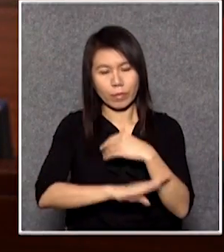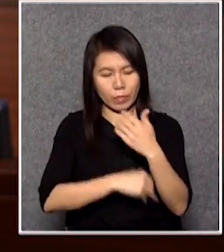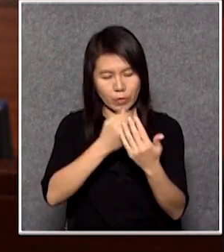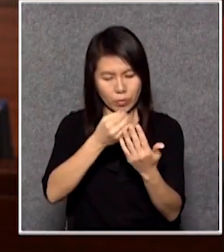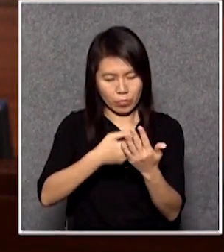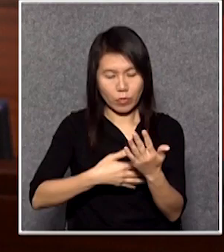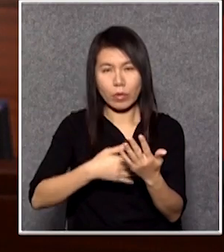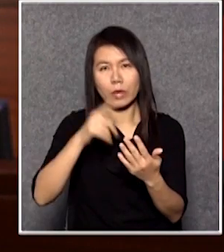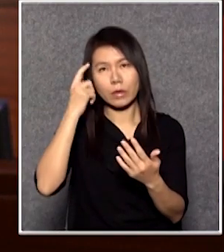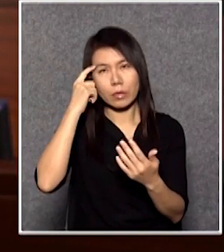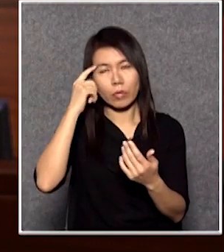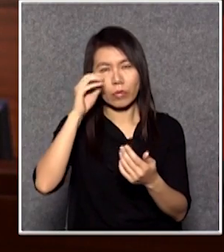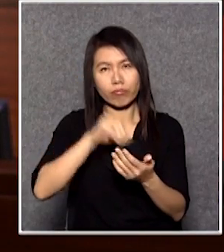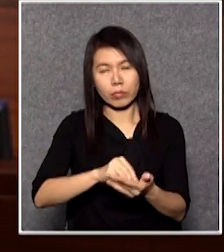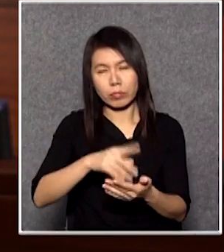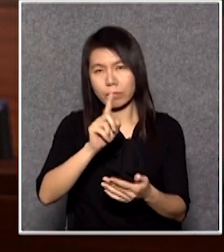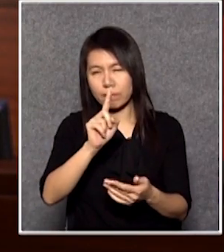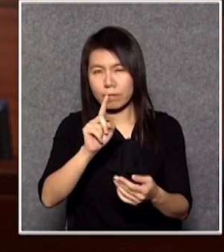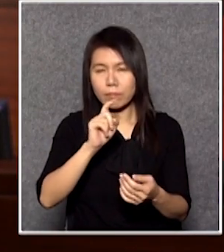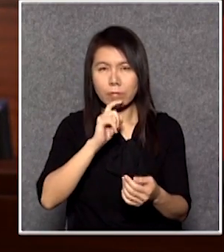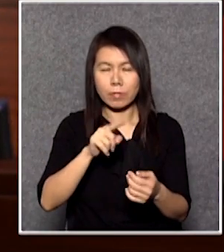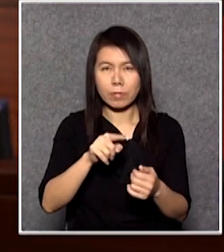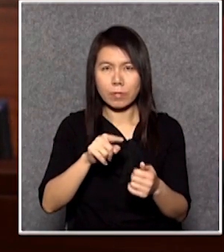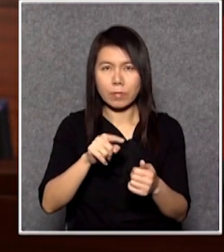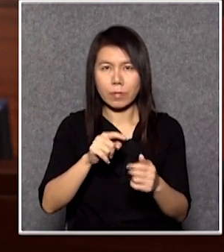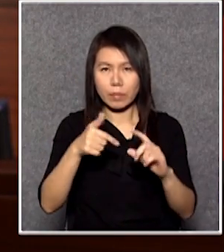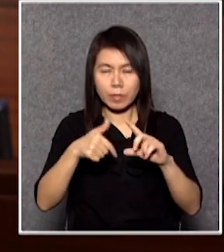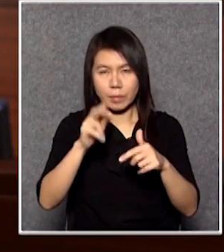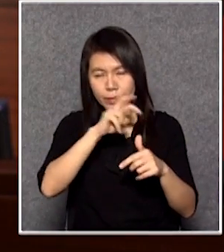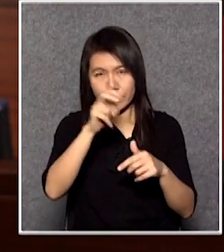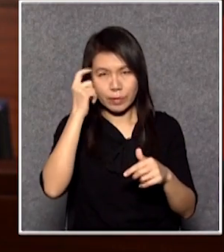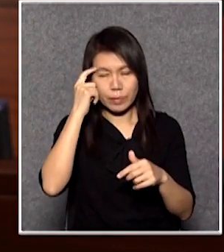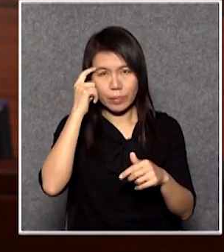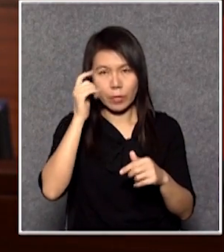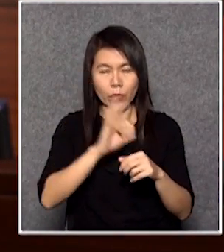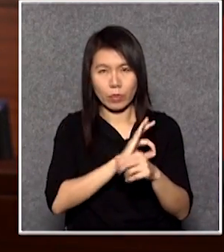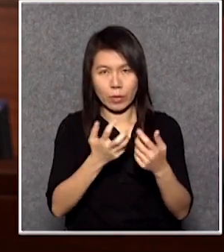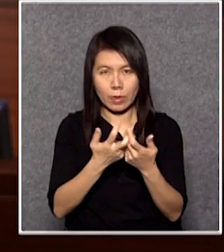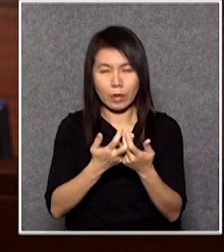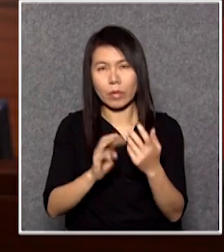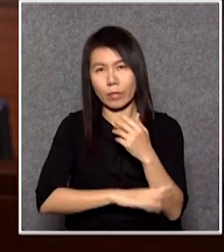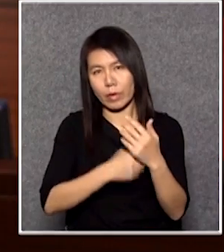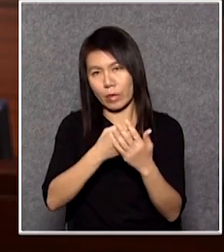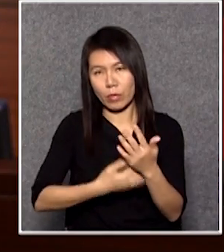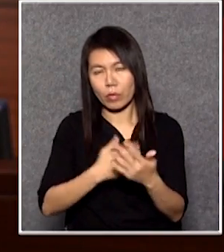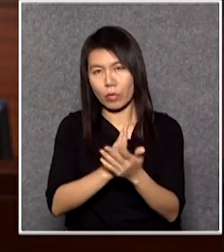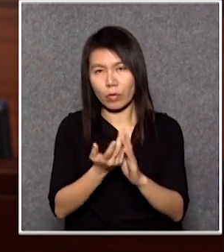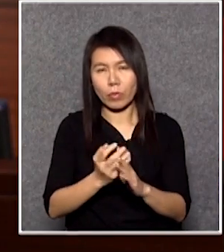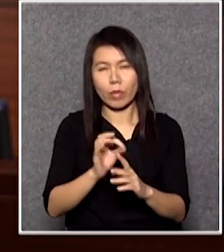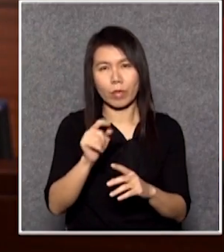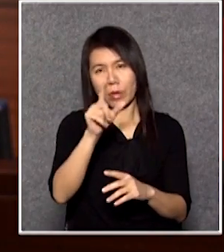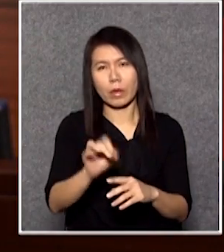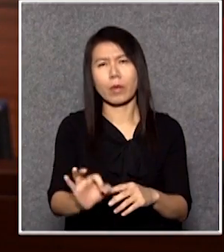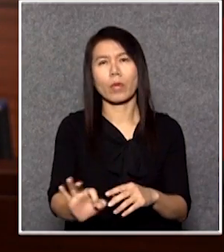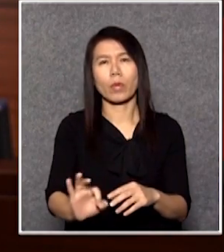我懂得判斷從法律從角度或者會計的角度它是沒有問題、沒有